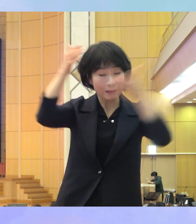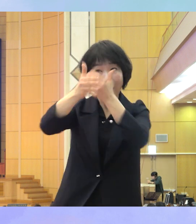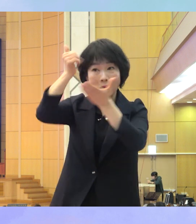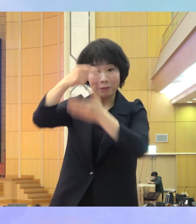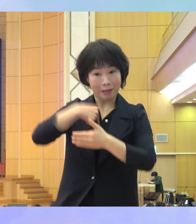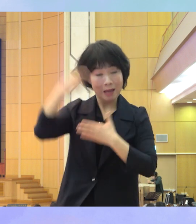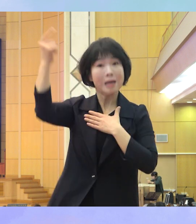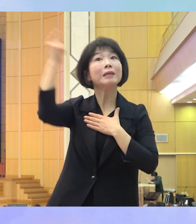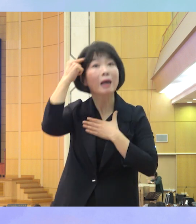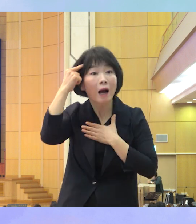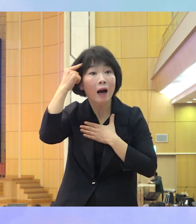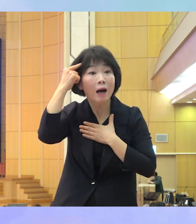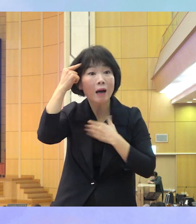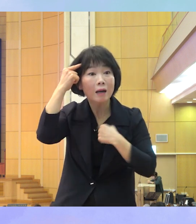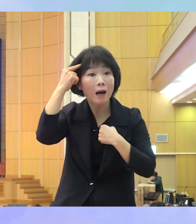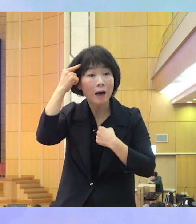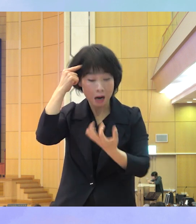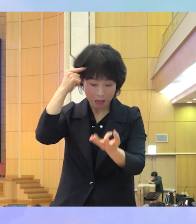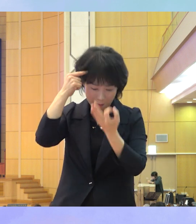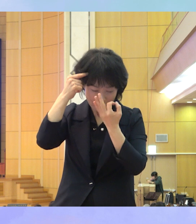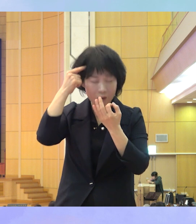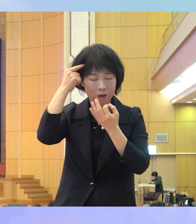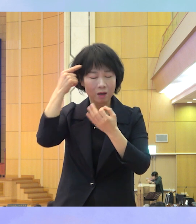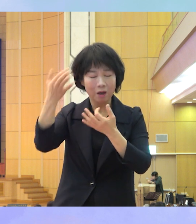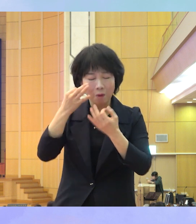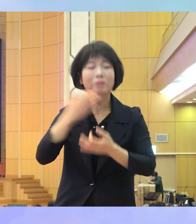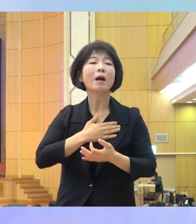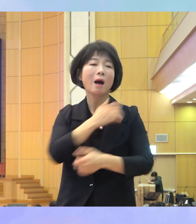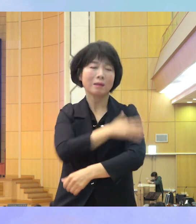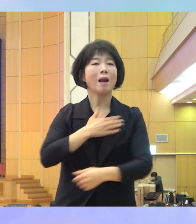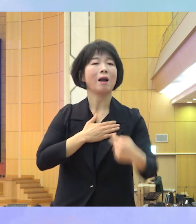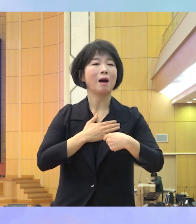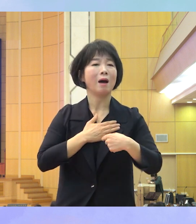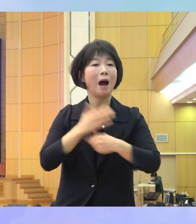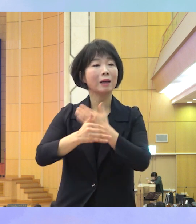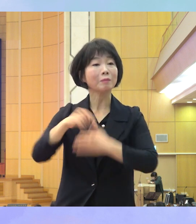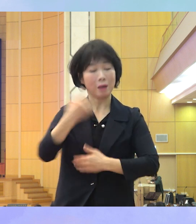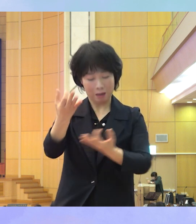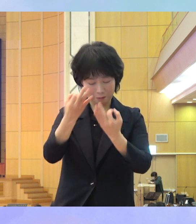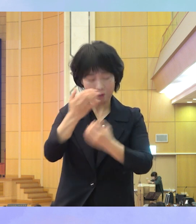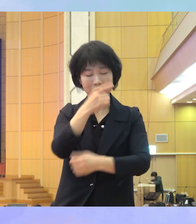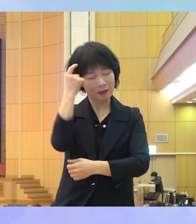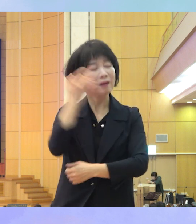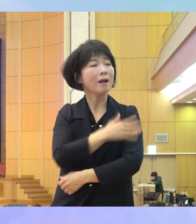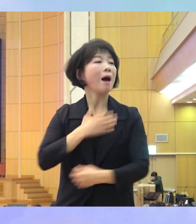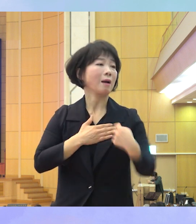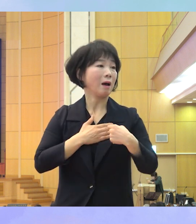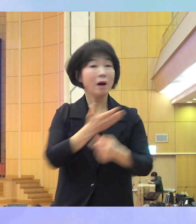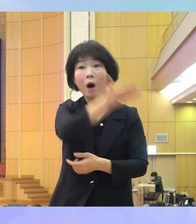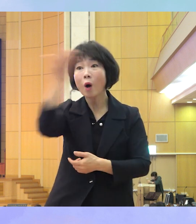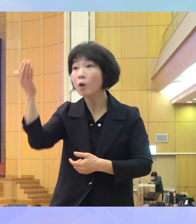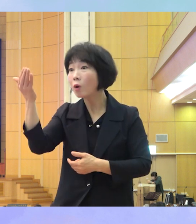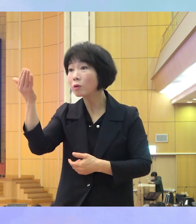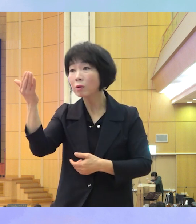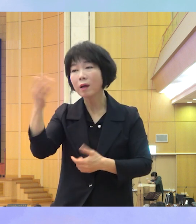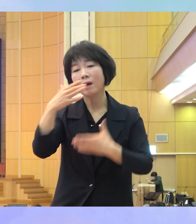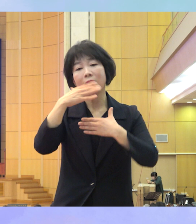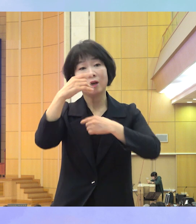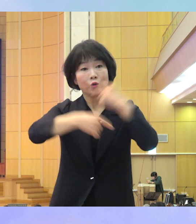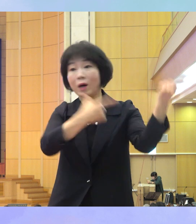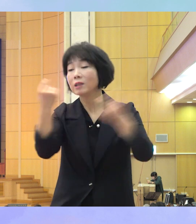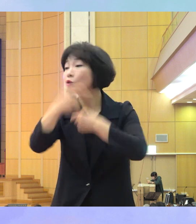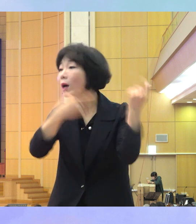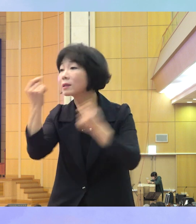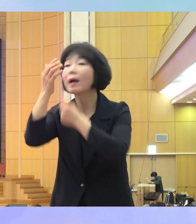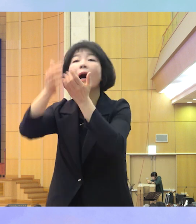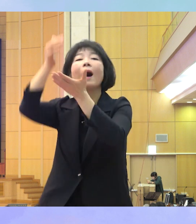생각을 내가 아나니. 하나님의 생각은 누구도 몰라. 하나님만 아시나니. 평안이요. 따라합시다.